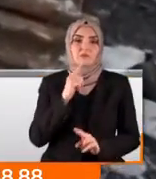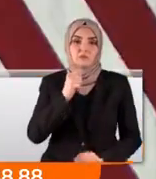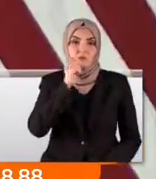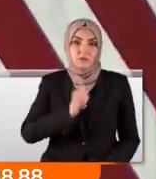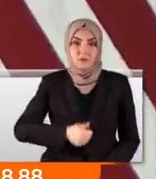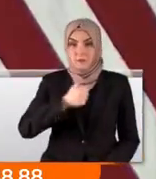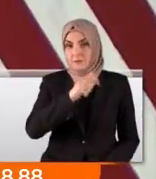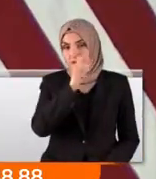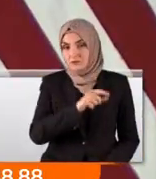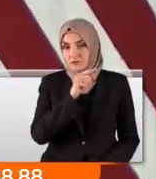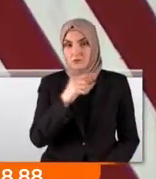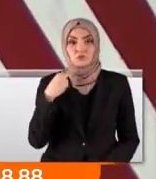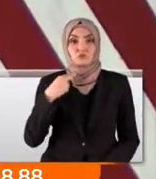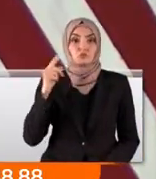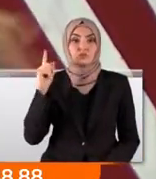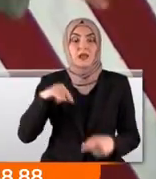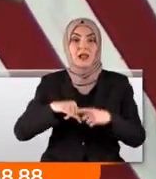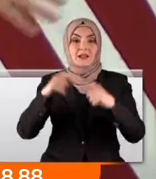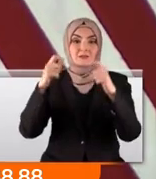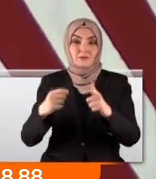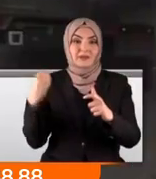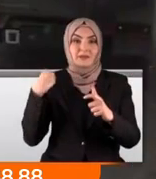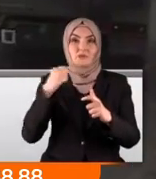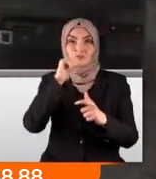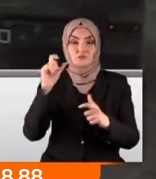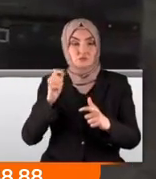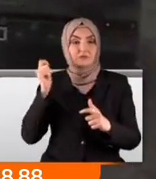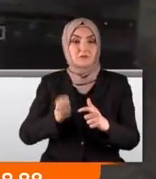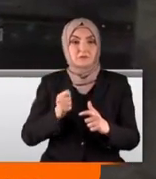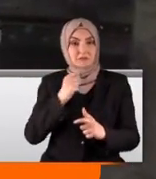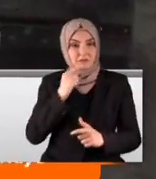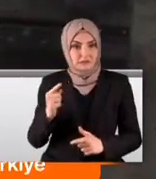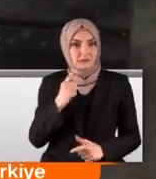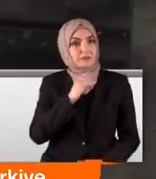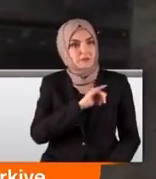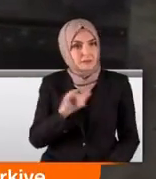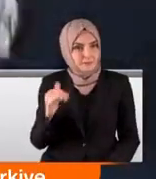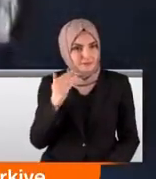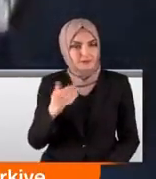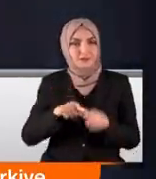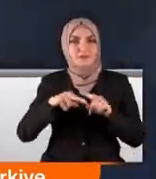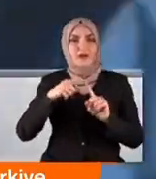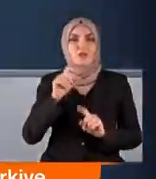sonda kuracağı iddia edilen yeni sözde cumhuriyeti olduğu kadar NATO'nun çekingen tavrına da tepkili.